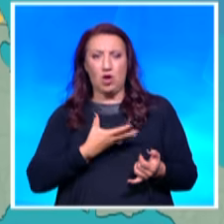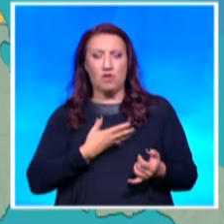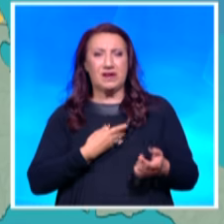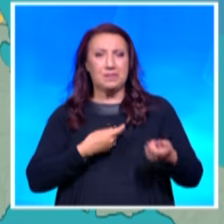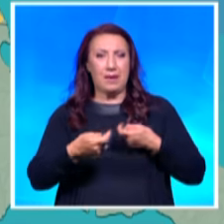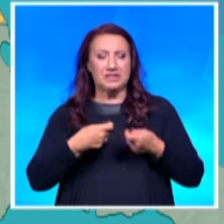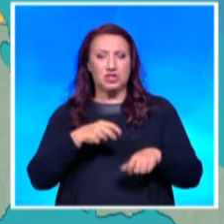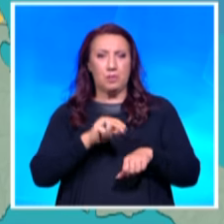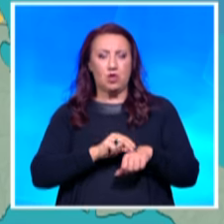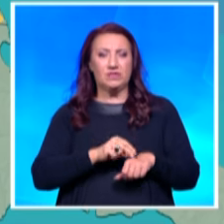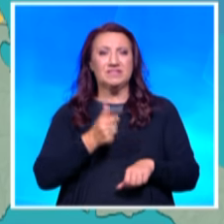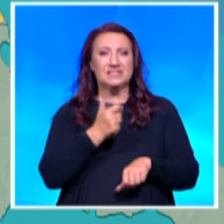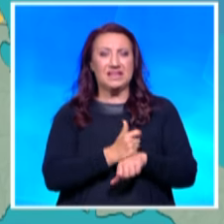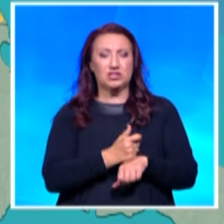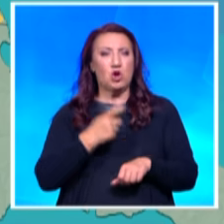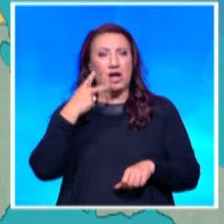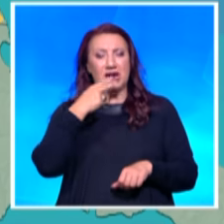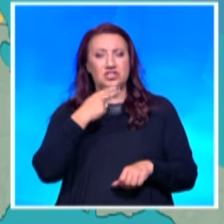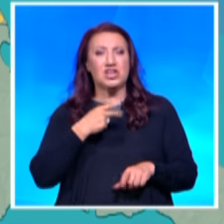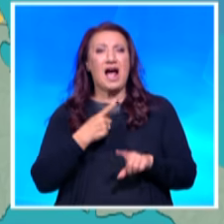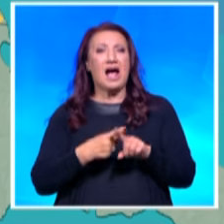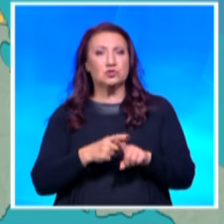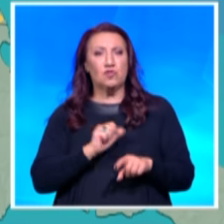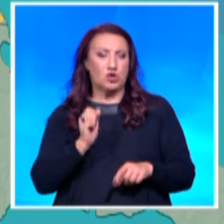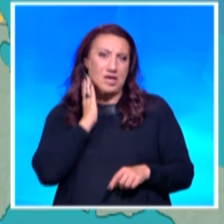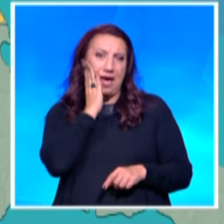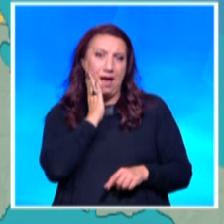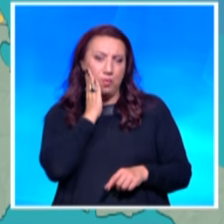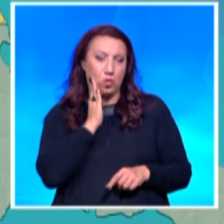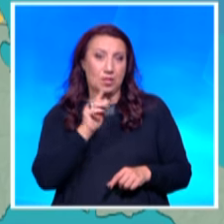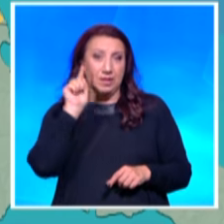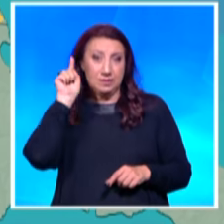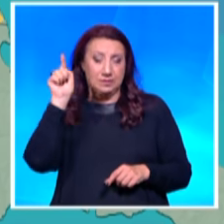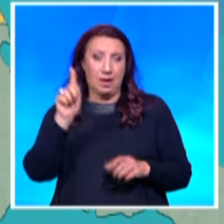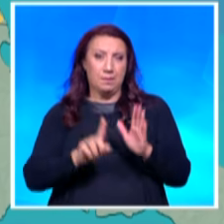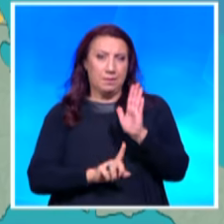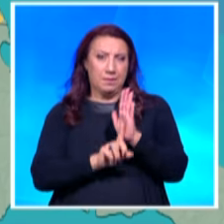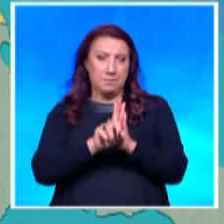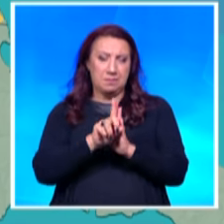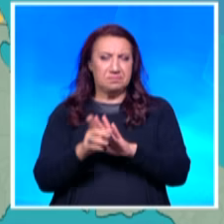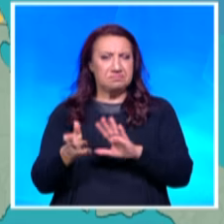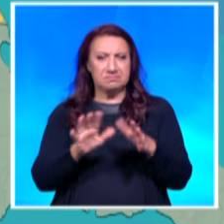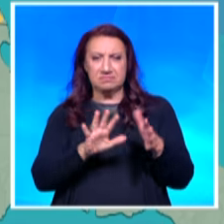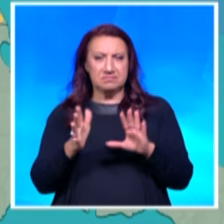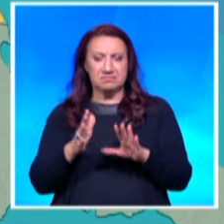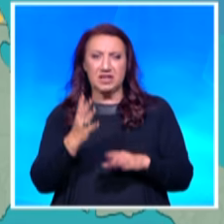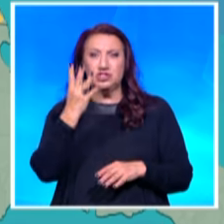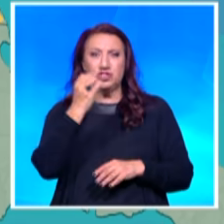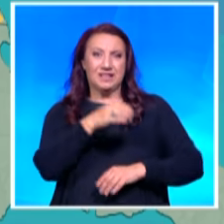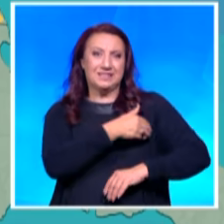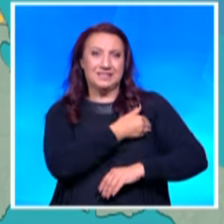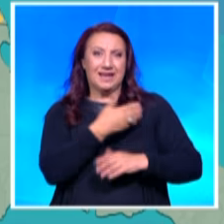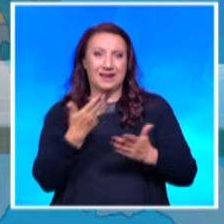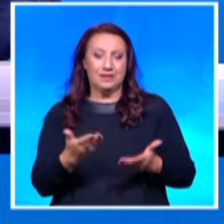Стара Загора, Кърджали, Хасково и Ямбол. Там температурите ще са около и малко над 40 градуса.